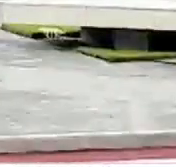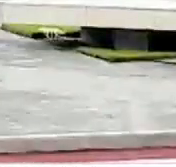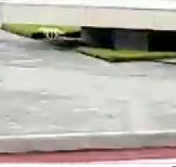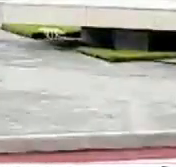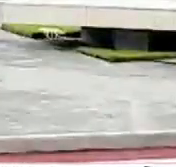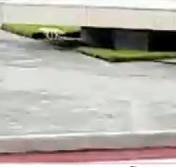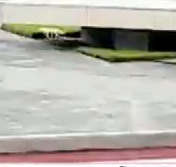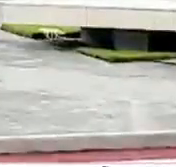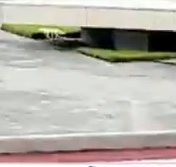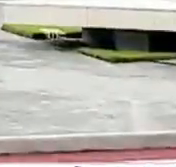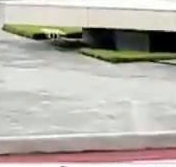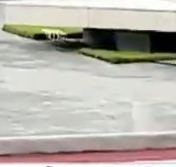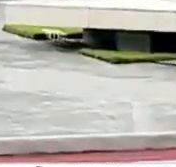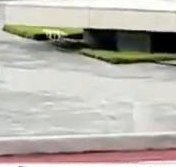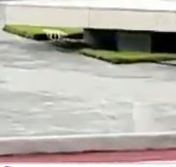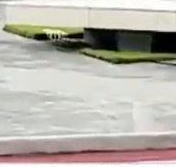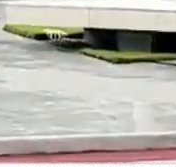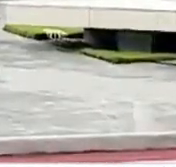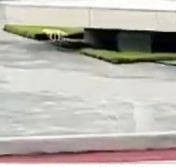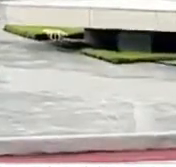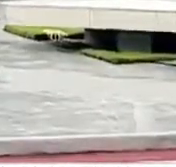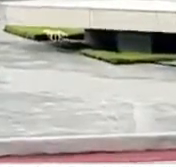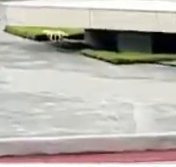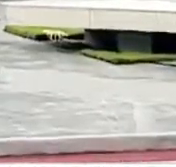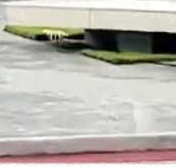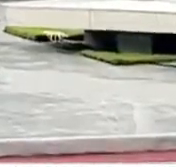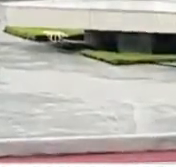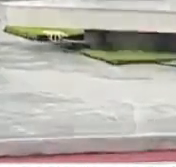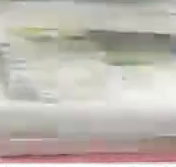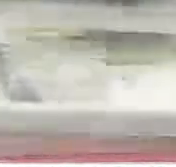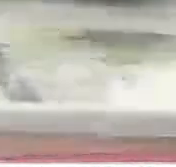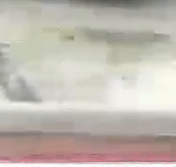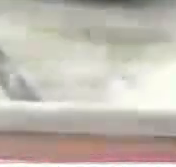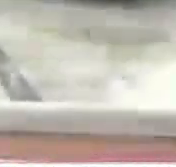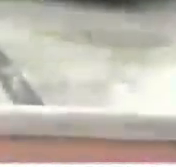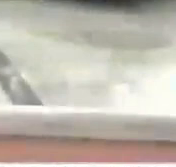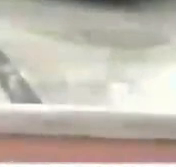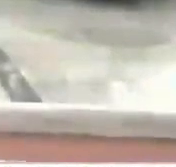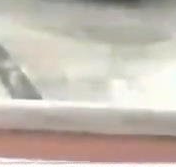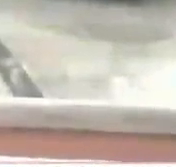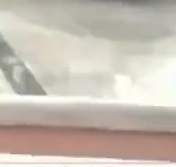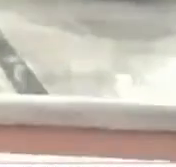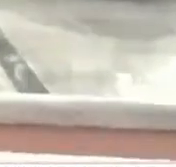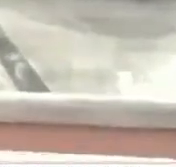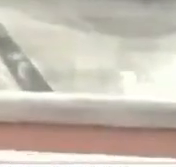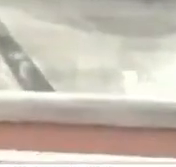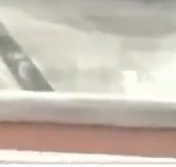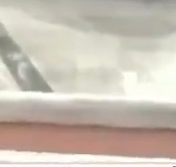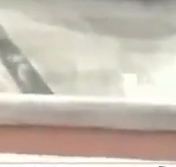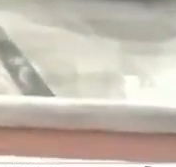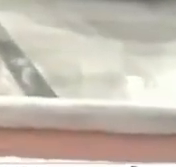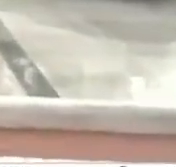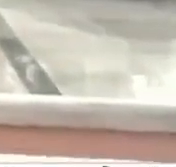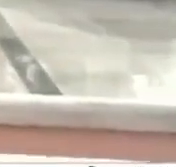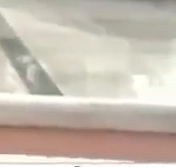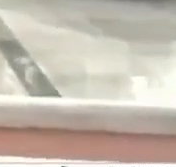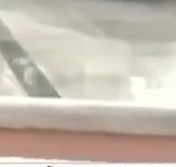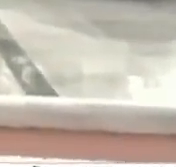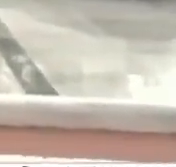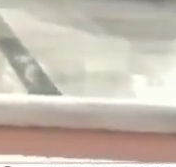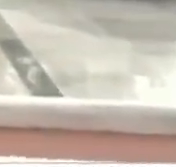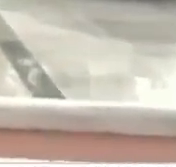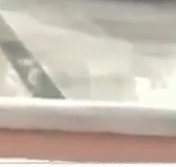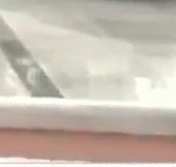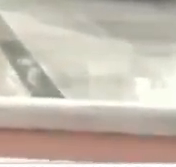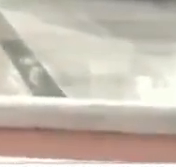Ngayon nga po ay live pa rin tayo dito sa may Libing Niyo ng Mga Bayani at kasabay po ng pagdiriwang ng National Heroes Day